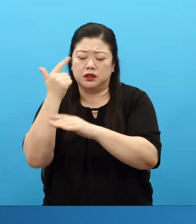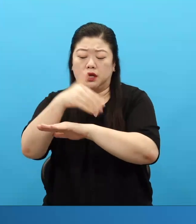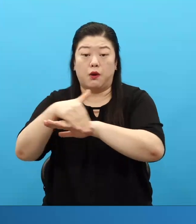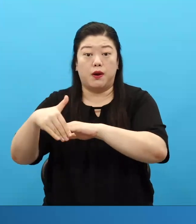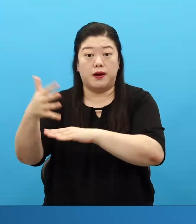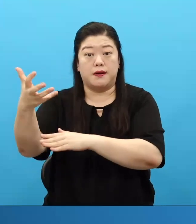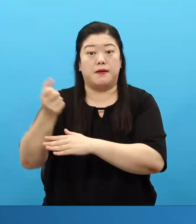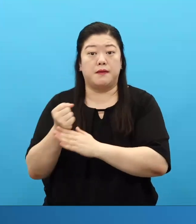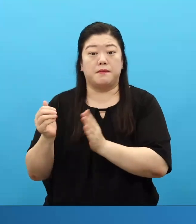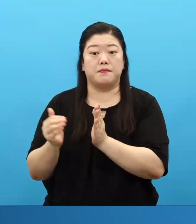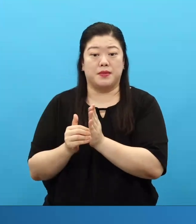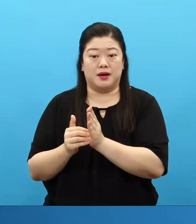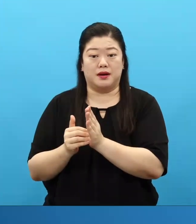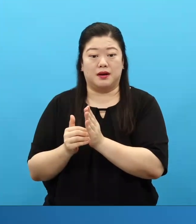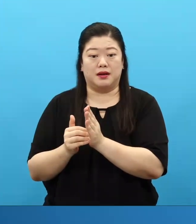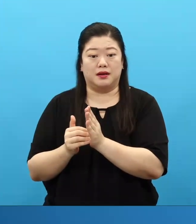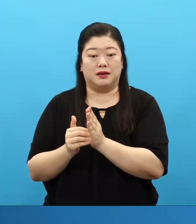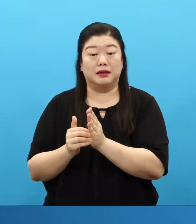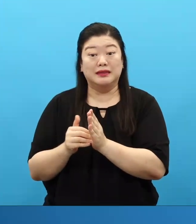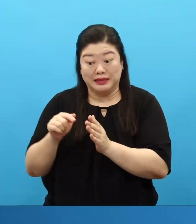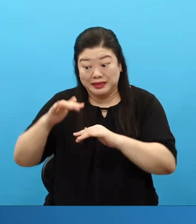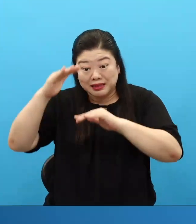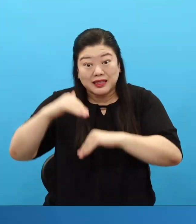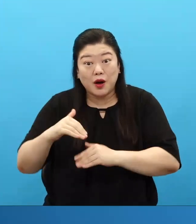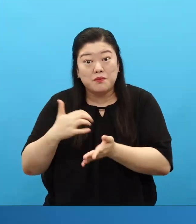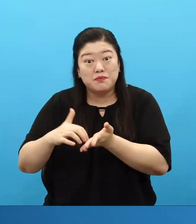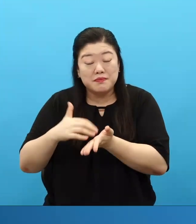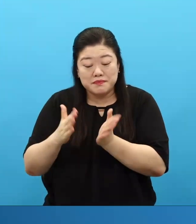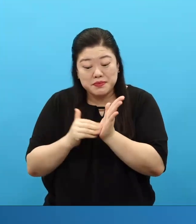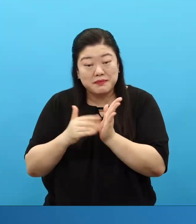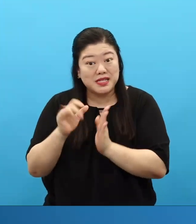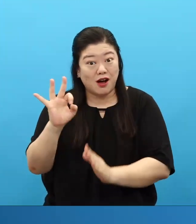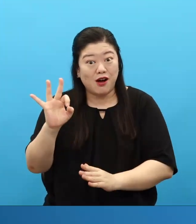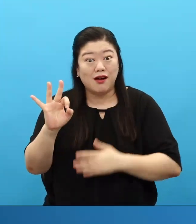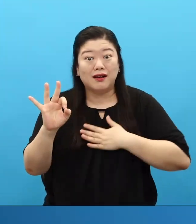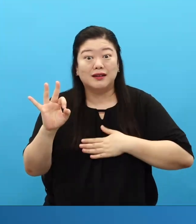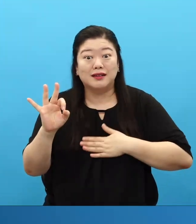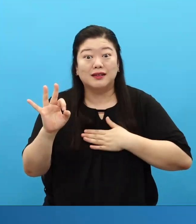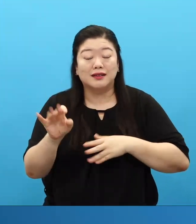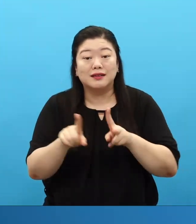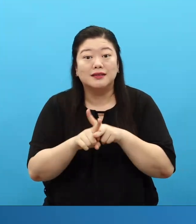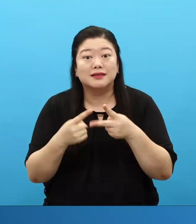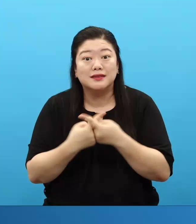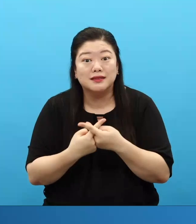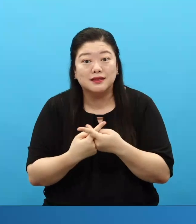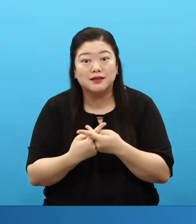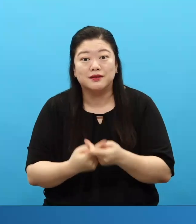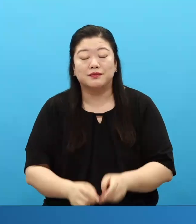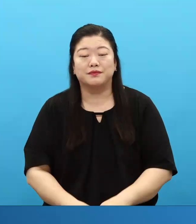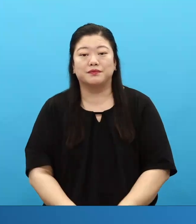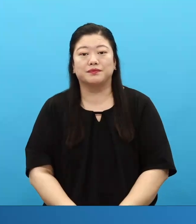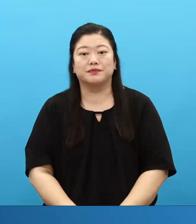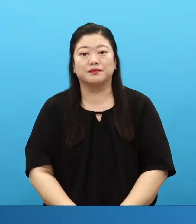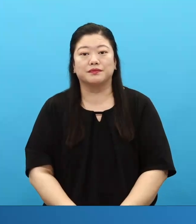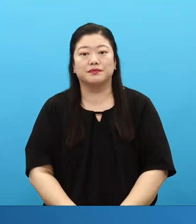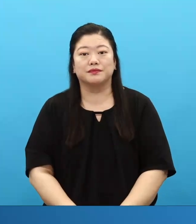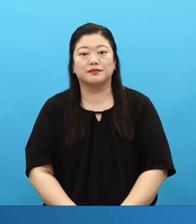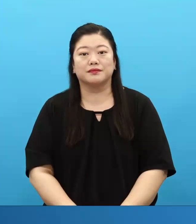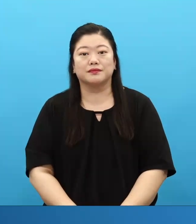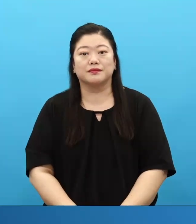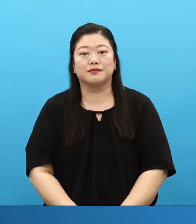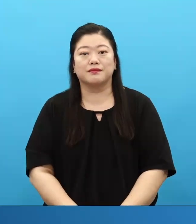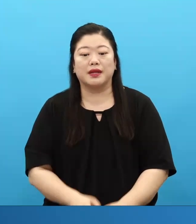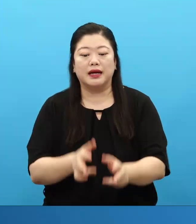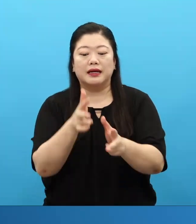제가 지금 10가지 비밀 And 얘기했어요. right now, I told you about the 10 secrets. 우리 산업인들 이번에 한번 시도할 필요 있습니다. And so our business people this